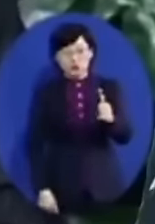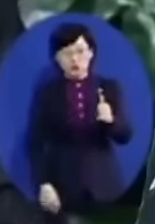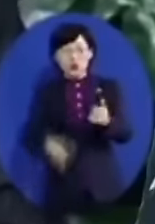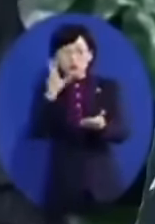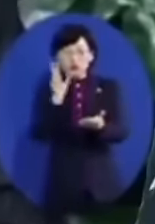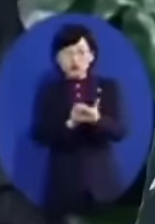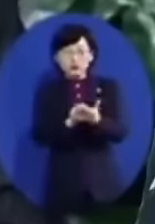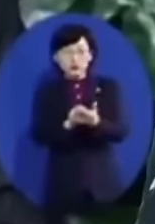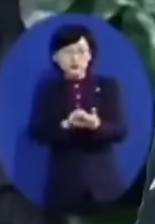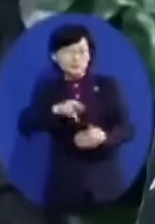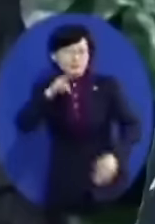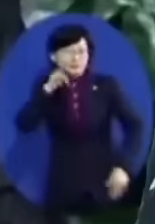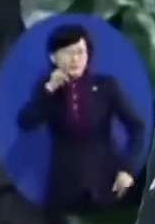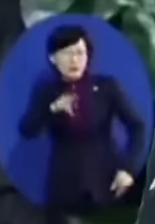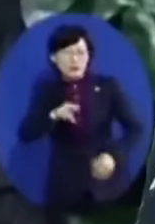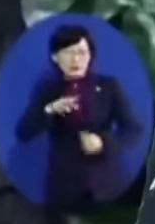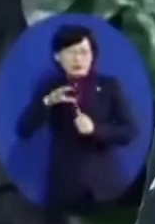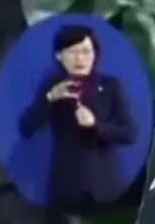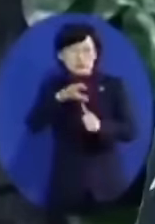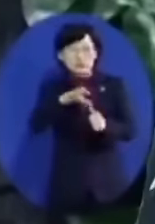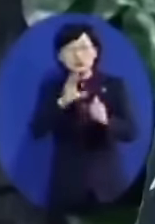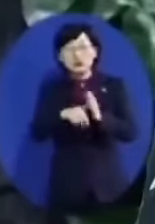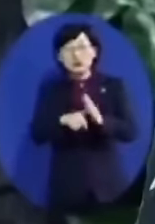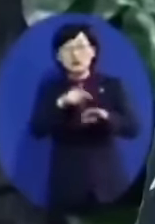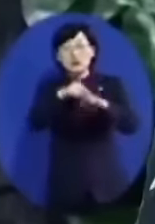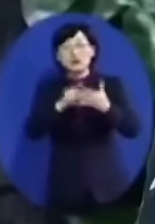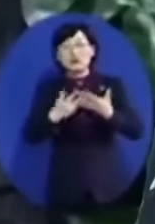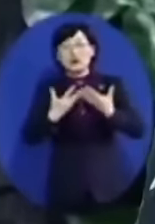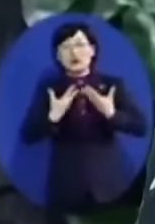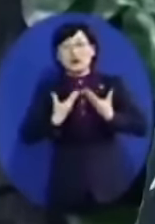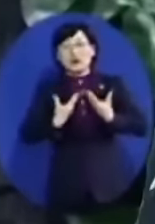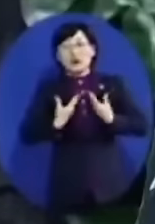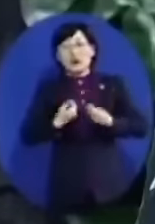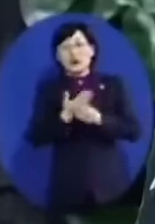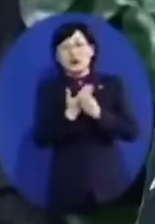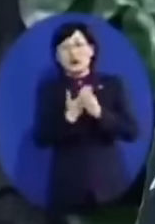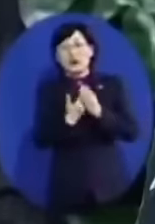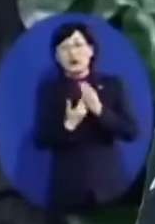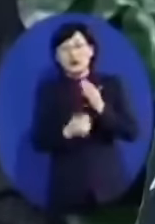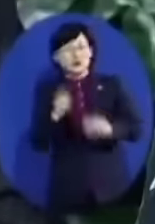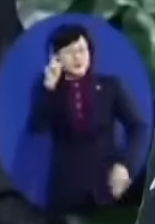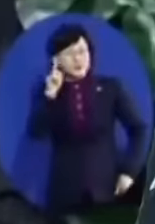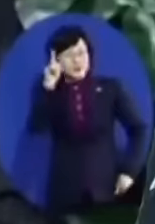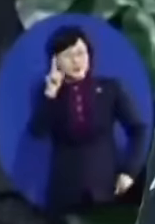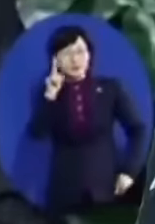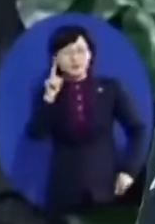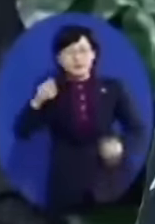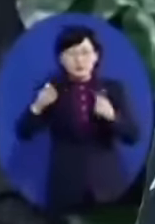문제의 심각성에 압도당할 때 좌절하고 낙심하고 스트레스에 걸려서